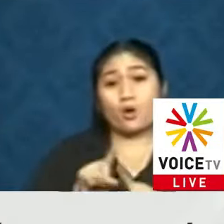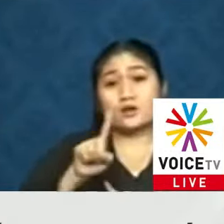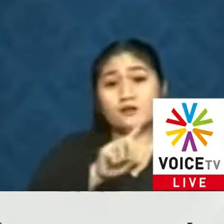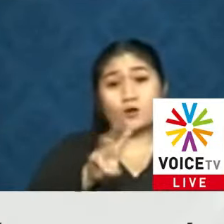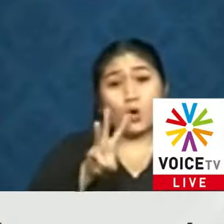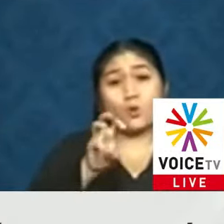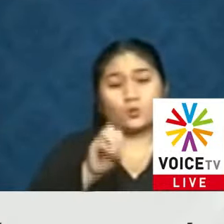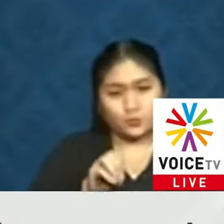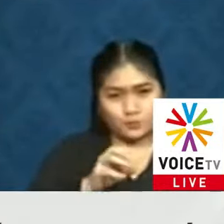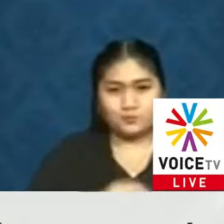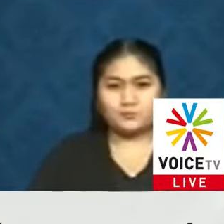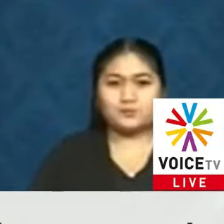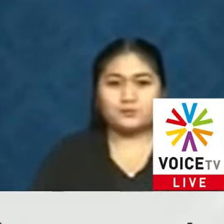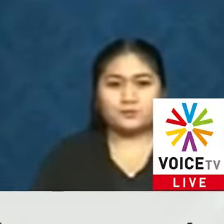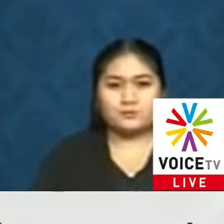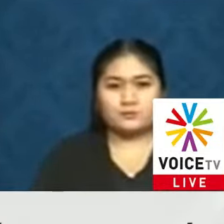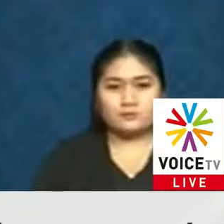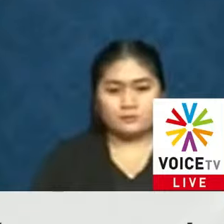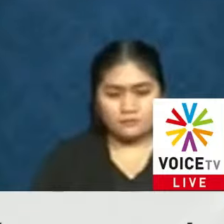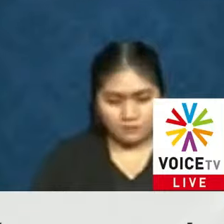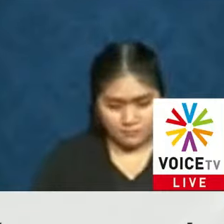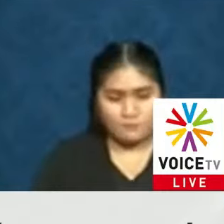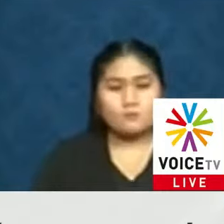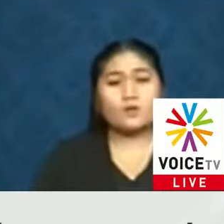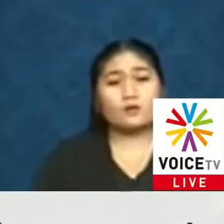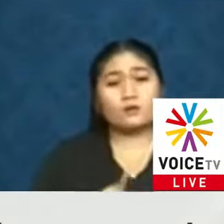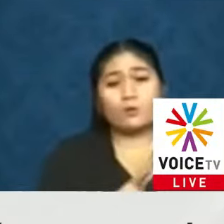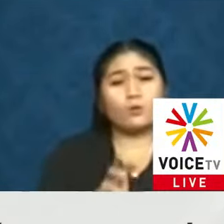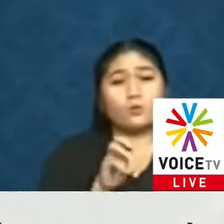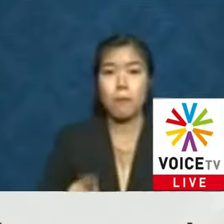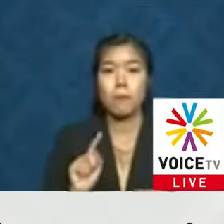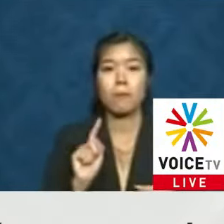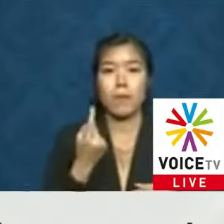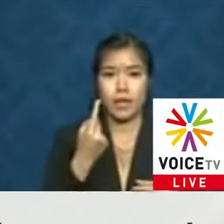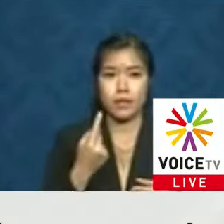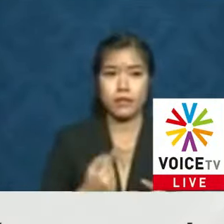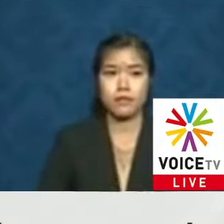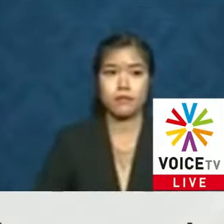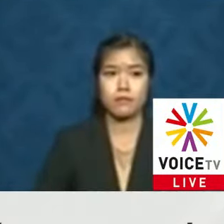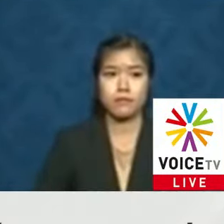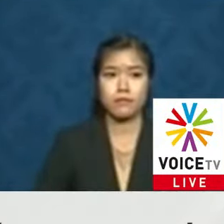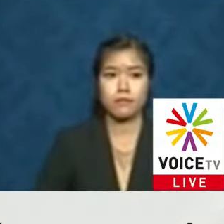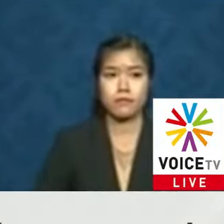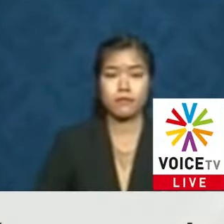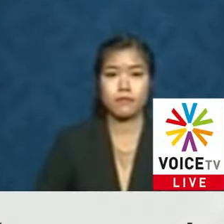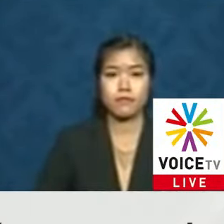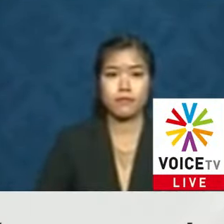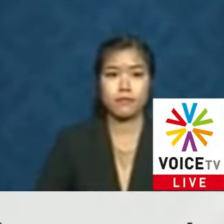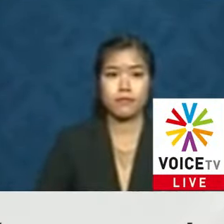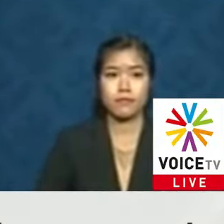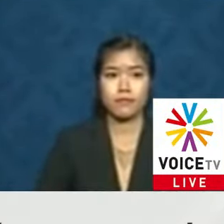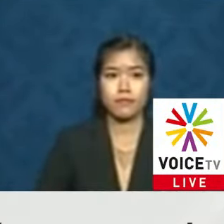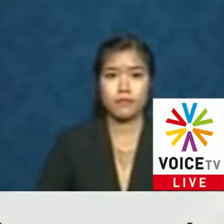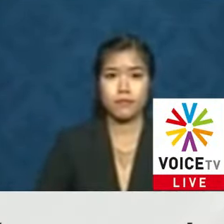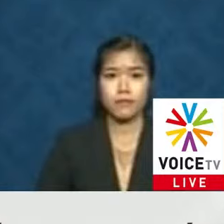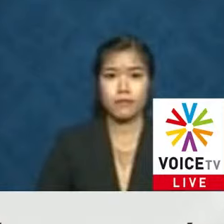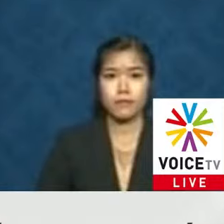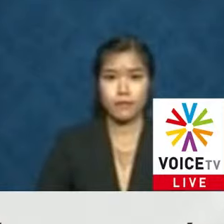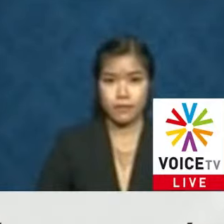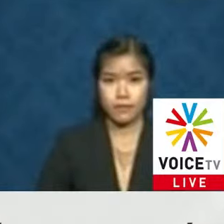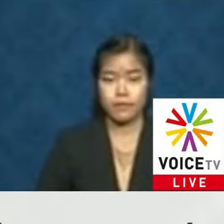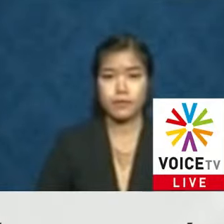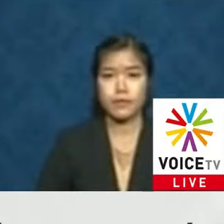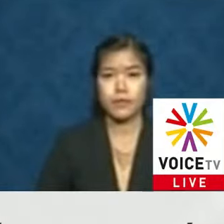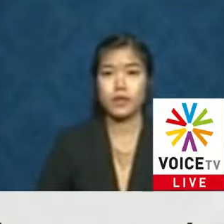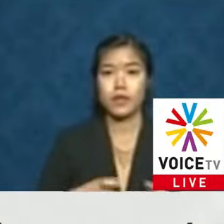ามเกี่ยวกับเรื่องการแก้ไขการทำประชามติแก้ไขรัฐธรรมนูญโดยถามนายกรัฐมนตรีแต่ผู้ที่มาตอบแทน